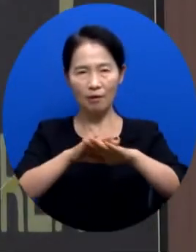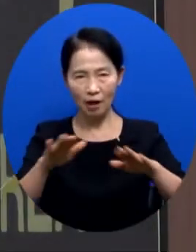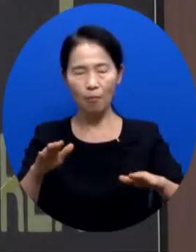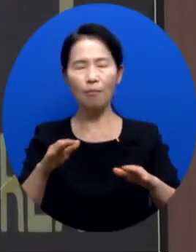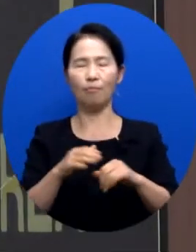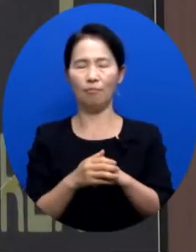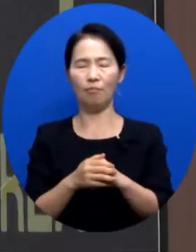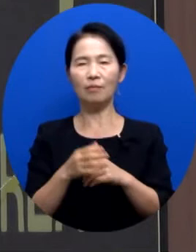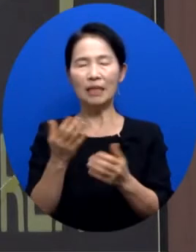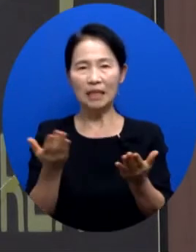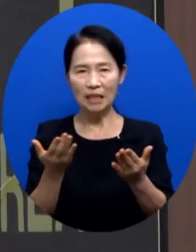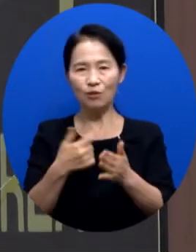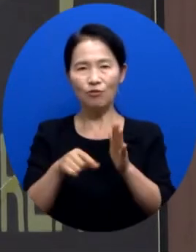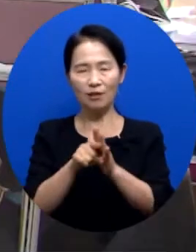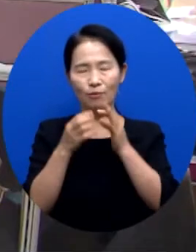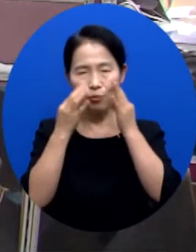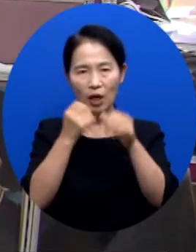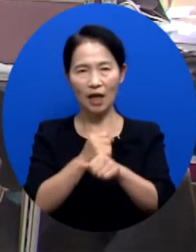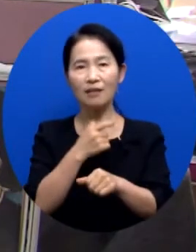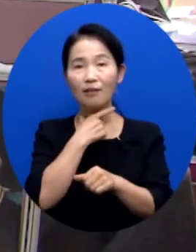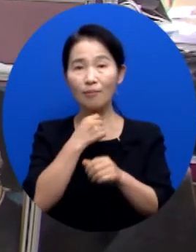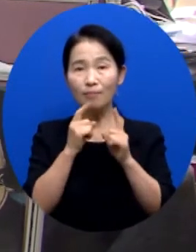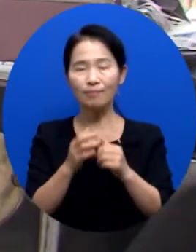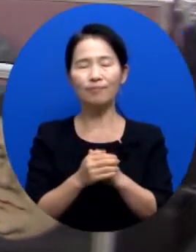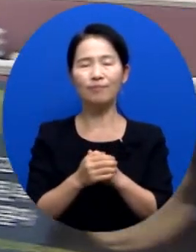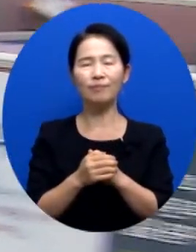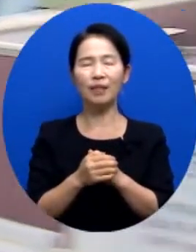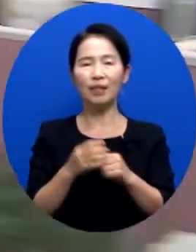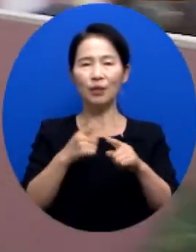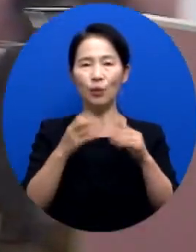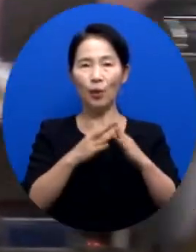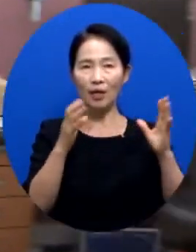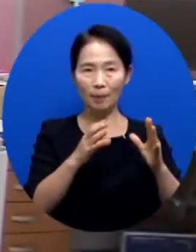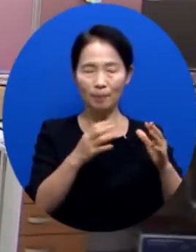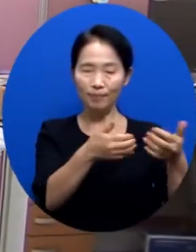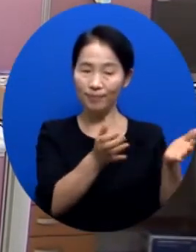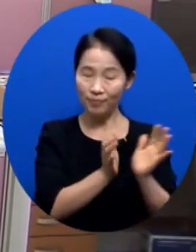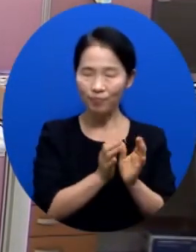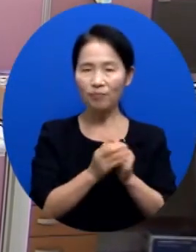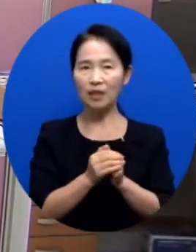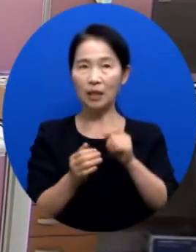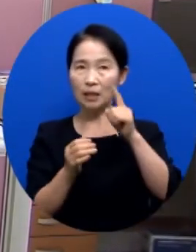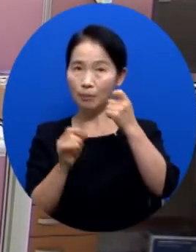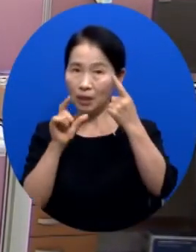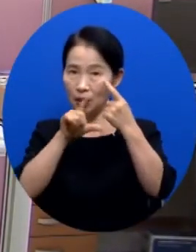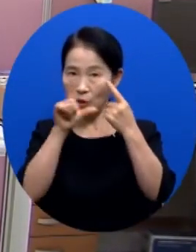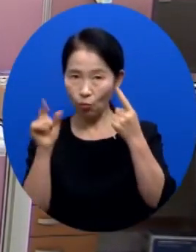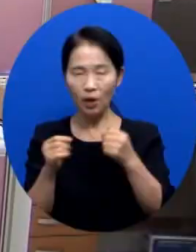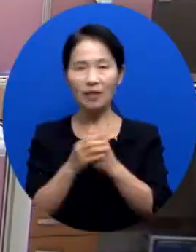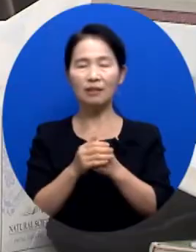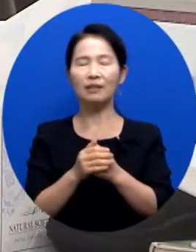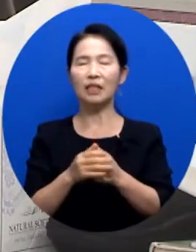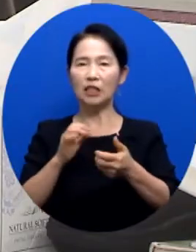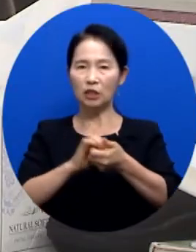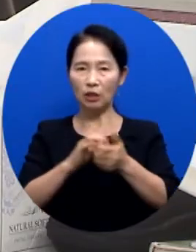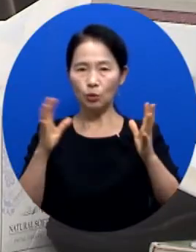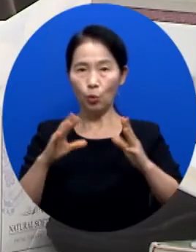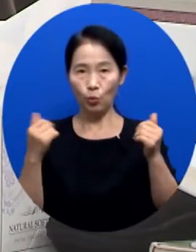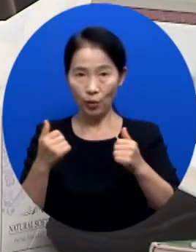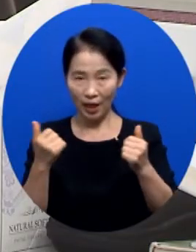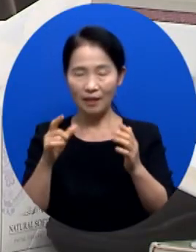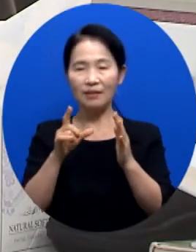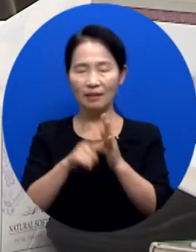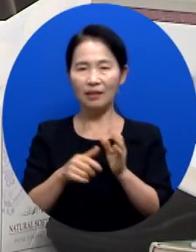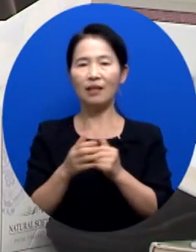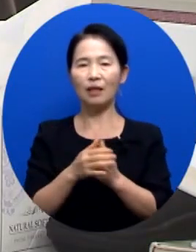더욱 매진하겠다 고 밝혔습니다 교회협 은 오는 11월 70회 정기총회에서 총무 연임을 결정하는